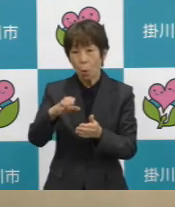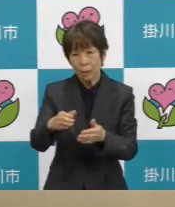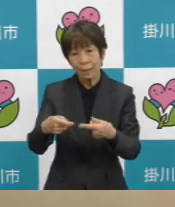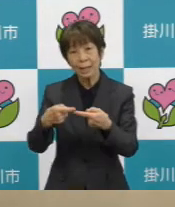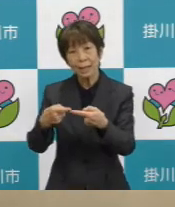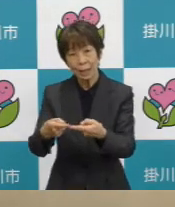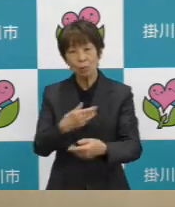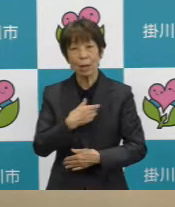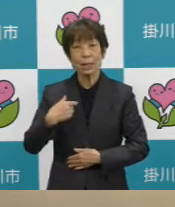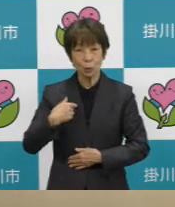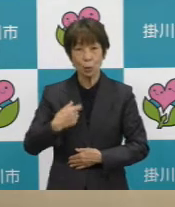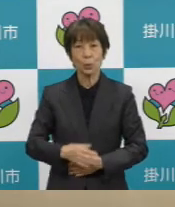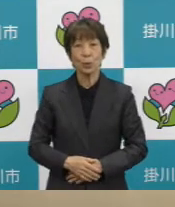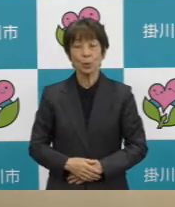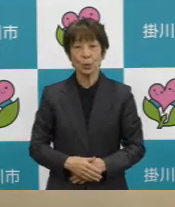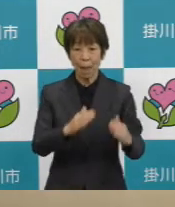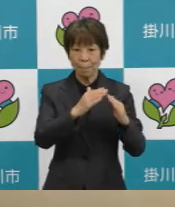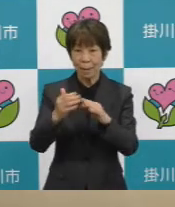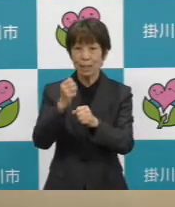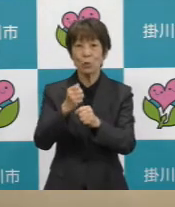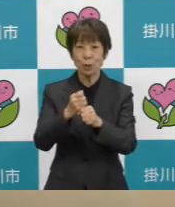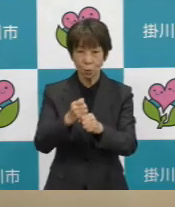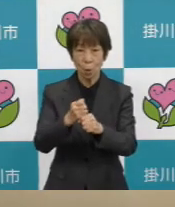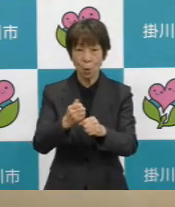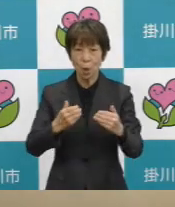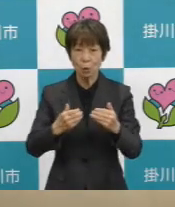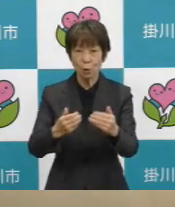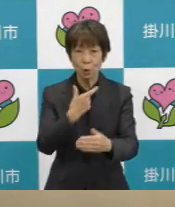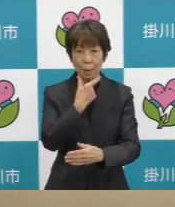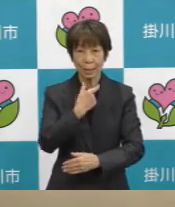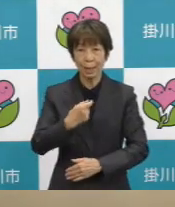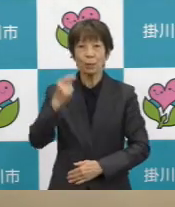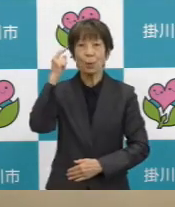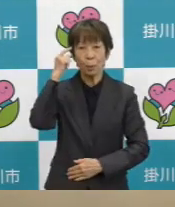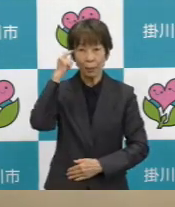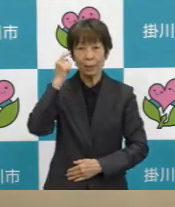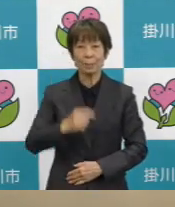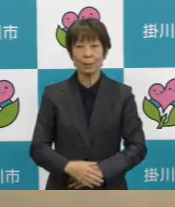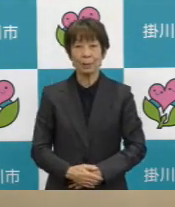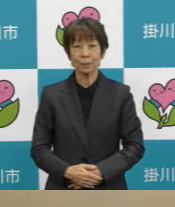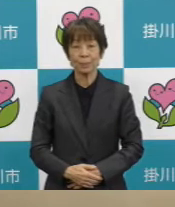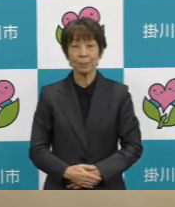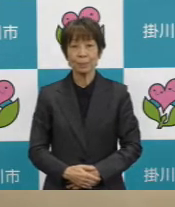う、まちづくりをしっかり進めていきたいというふうに思っております。